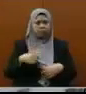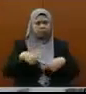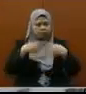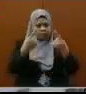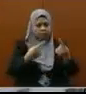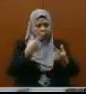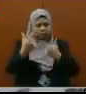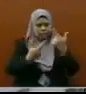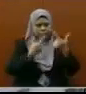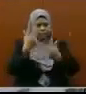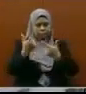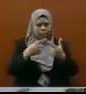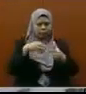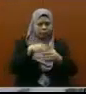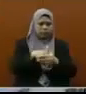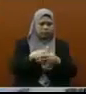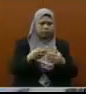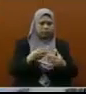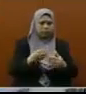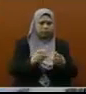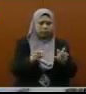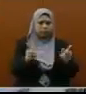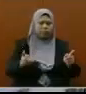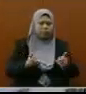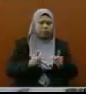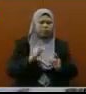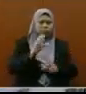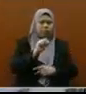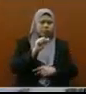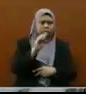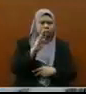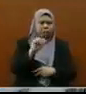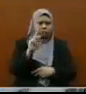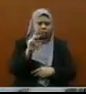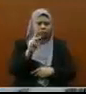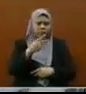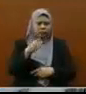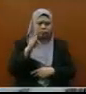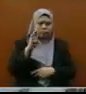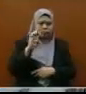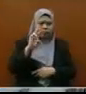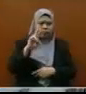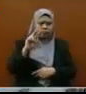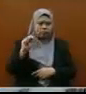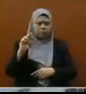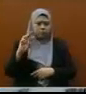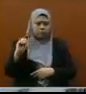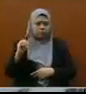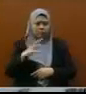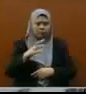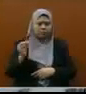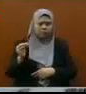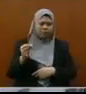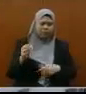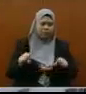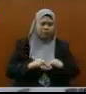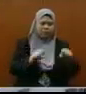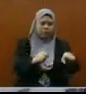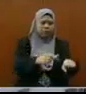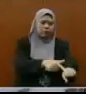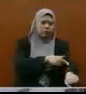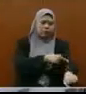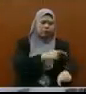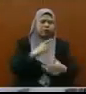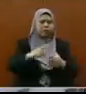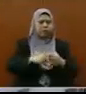dun-dun di dalam daerah Sabak Bernam, termasuklah Dun Sekincan, Dun Sungai Tawa, Dun Sabak dan khususnya di dalam Dun Sungai Panjang pada bulan September